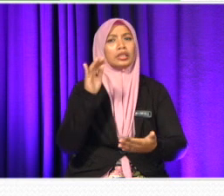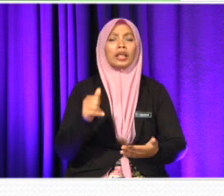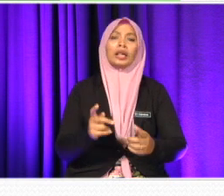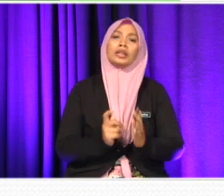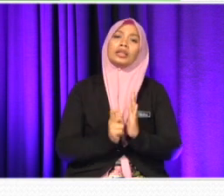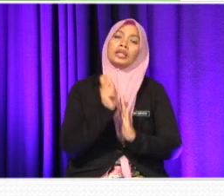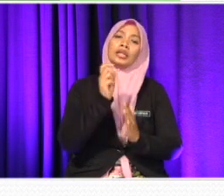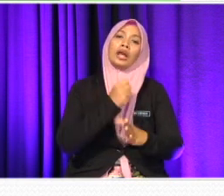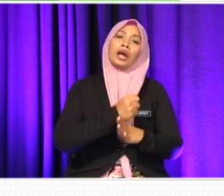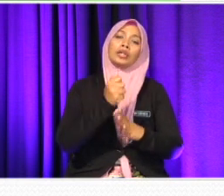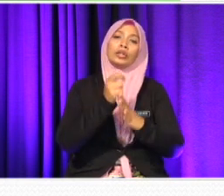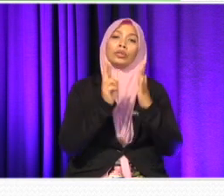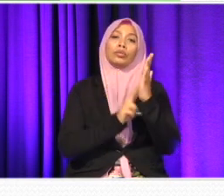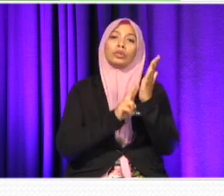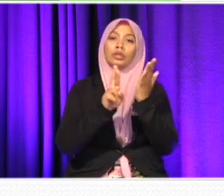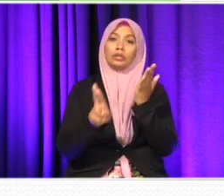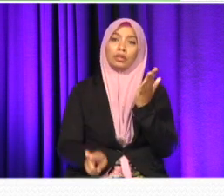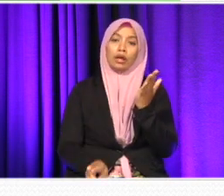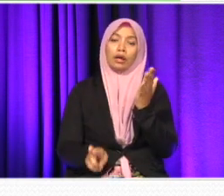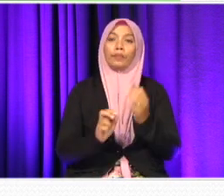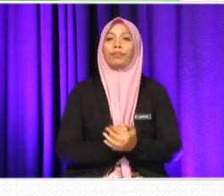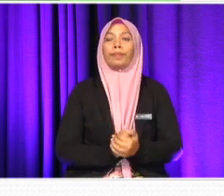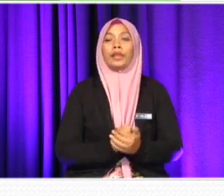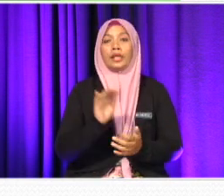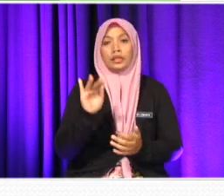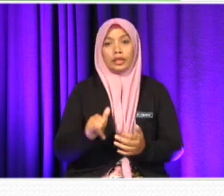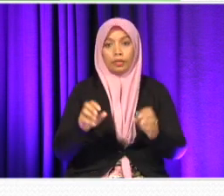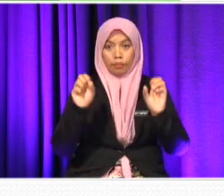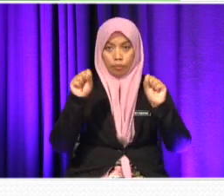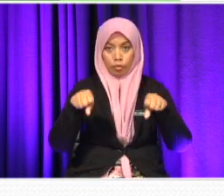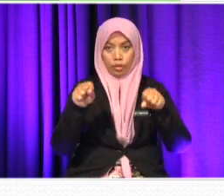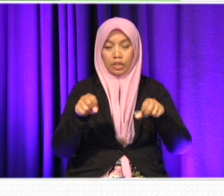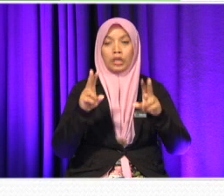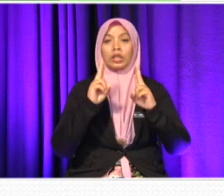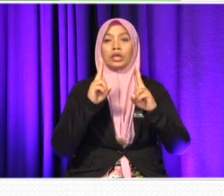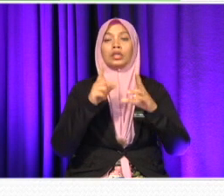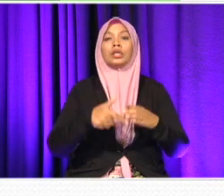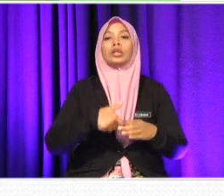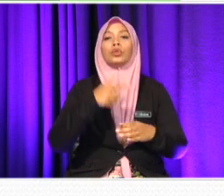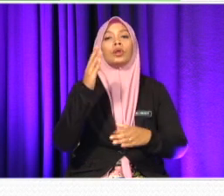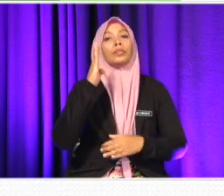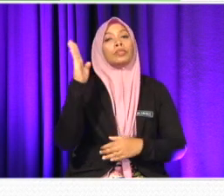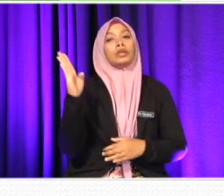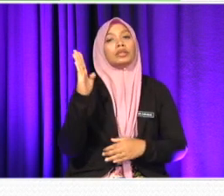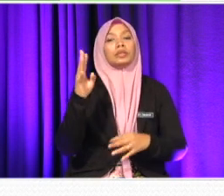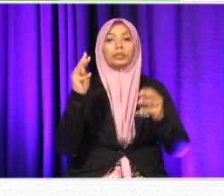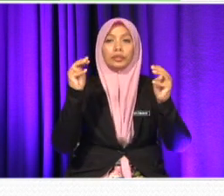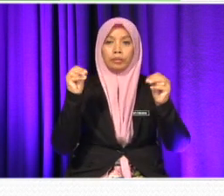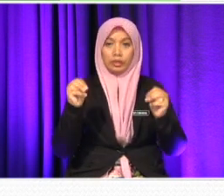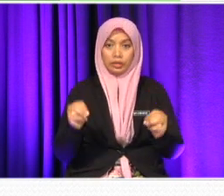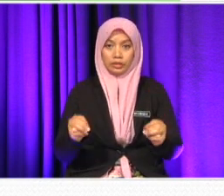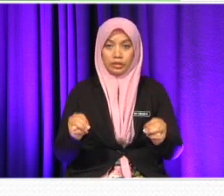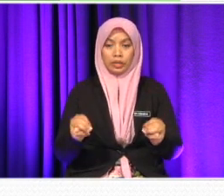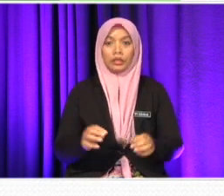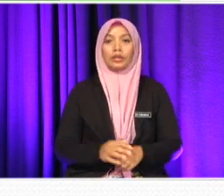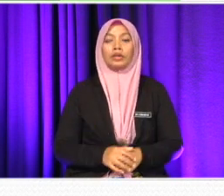rendah malah boleh meletakkan harga yang boleh dikatakan luar biasalah bagi masyarakat awam mungkin